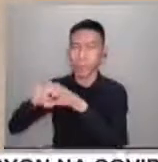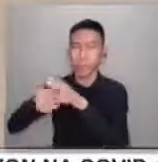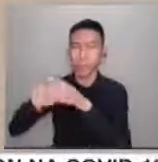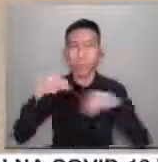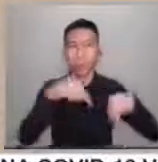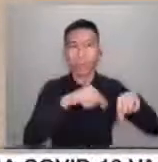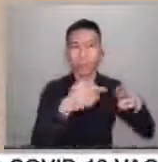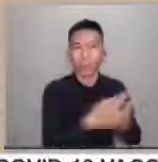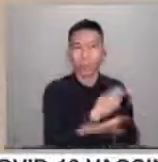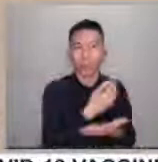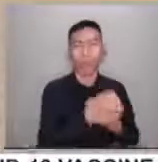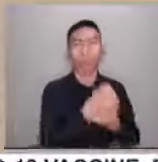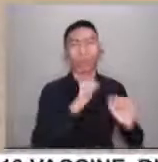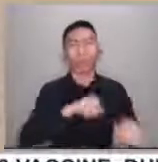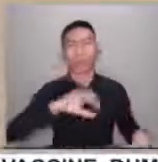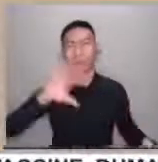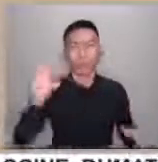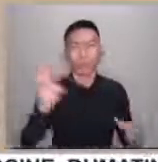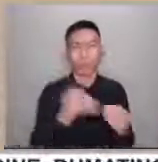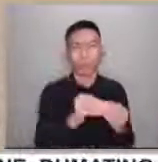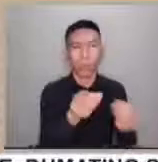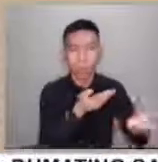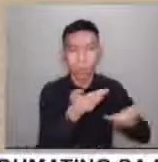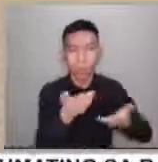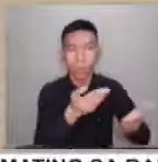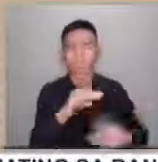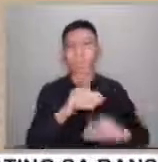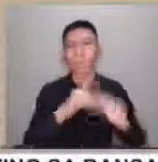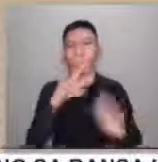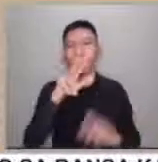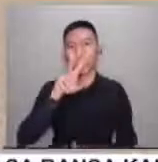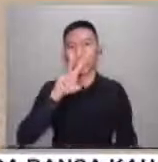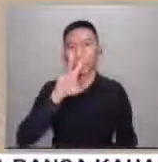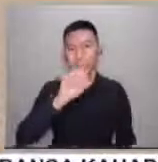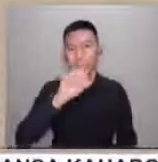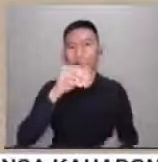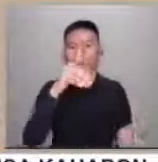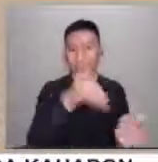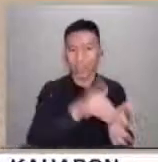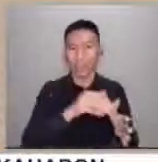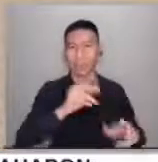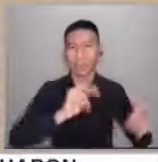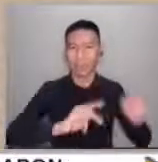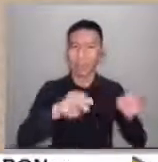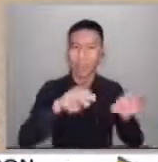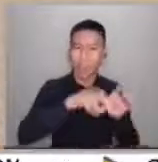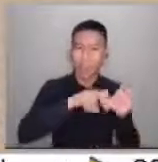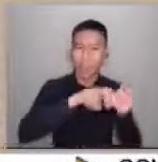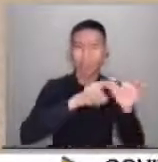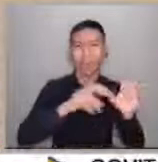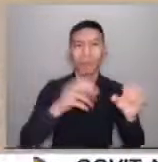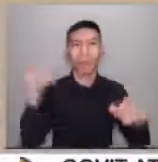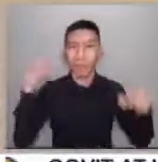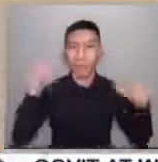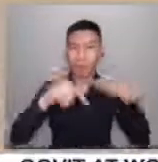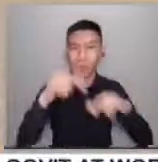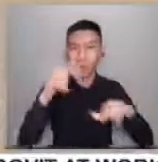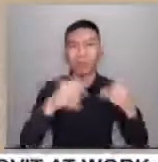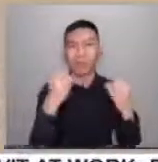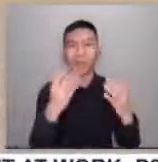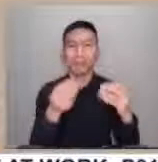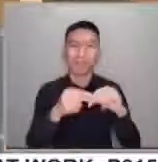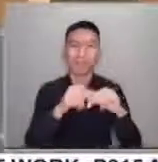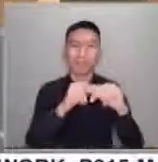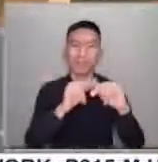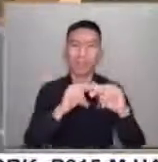kakaya nitong maserbisyohan ang nasa higit 20,000 na mga pasahero. So dadami yung mga flights at hindi na malilimitahan yung